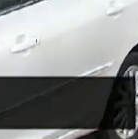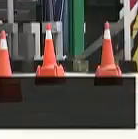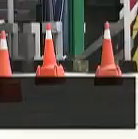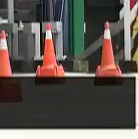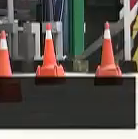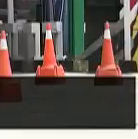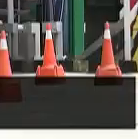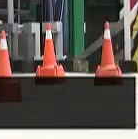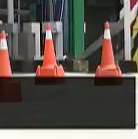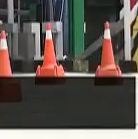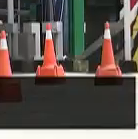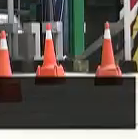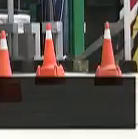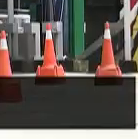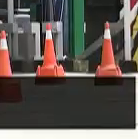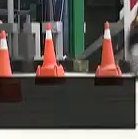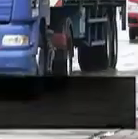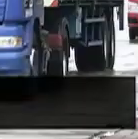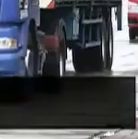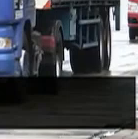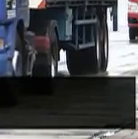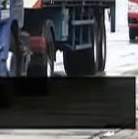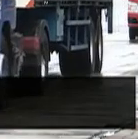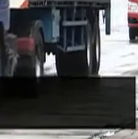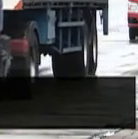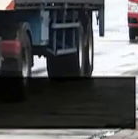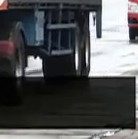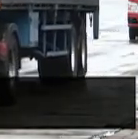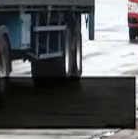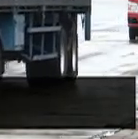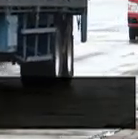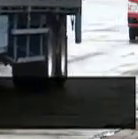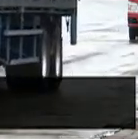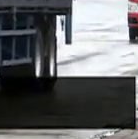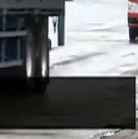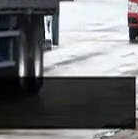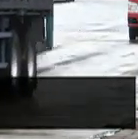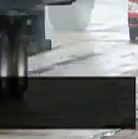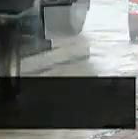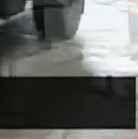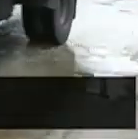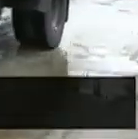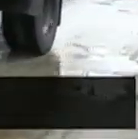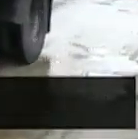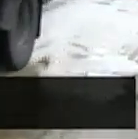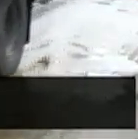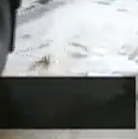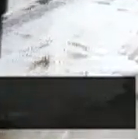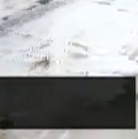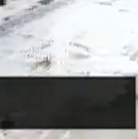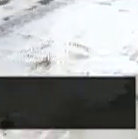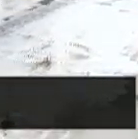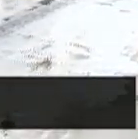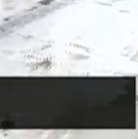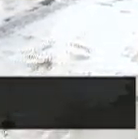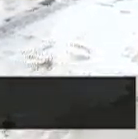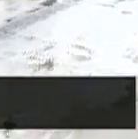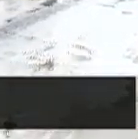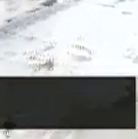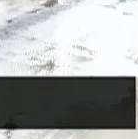Menteri Kewangan tegaskan jika bukan kerana skandal 1MDB, kerajaan PH tiada masalah tunai janji hapus tol.